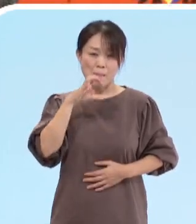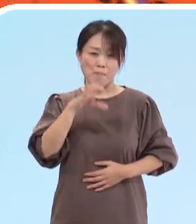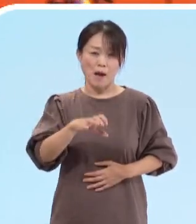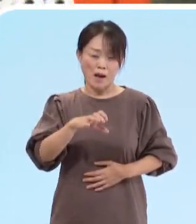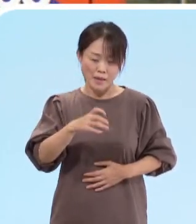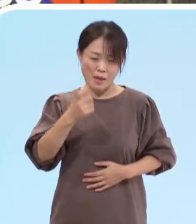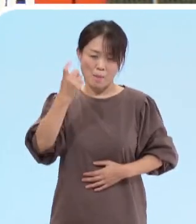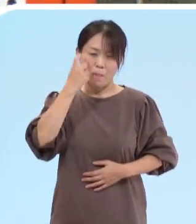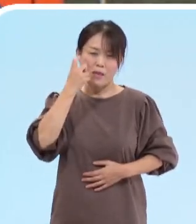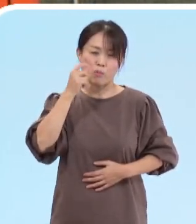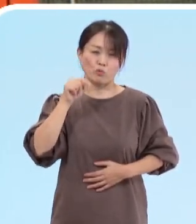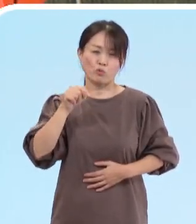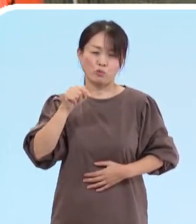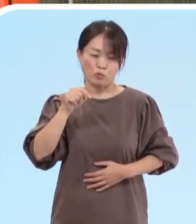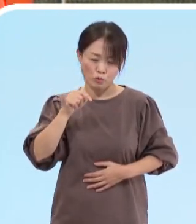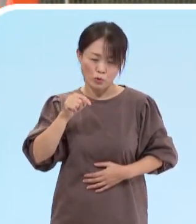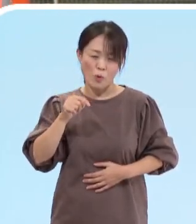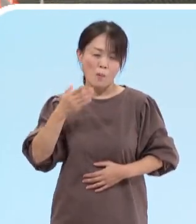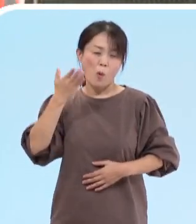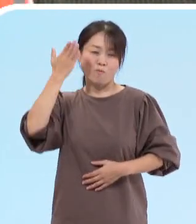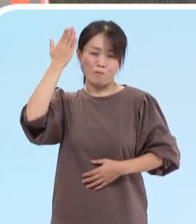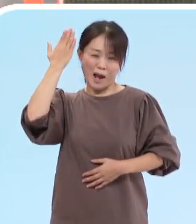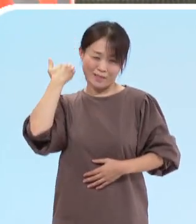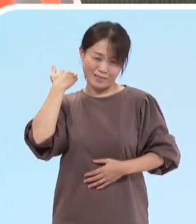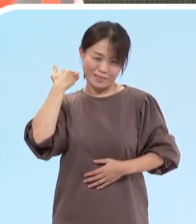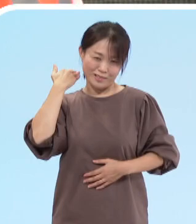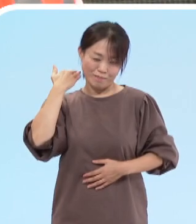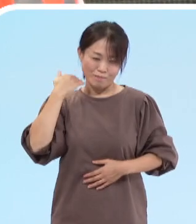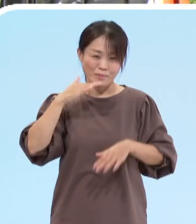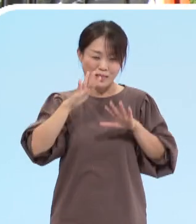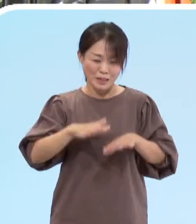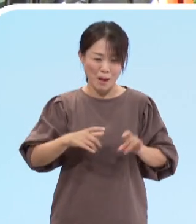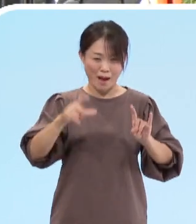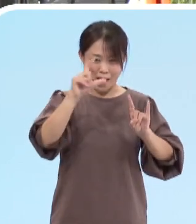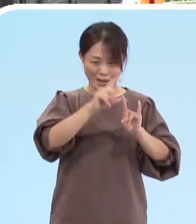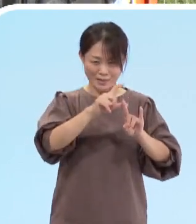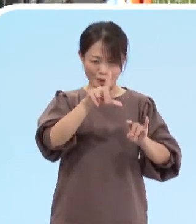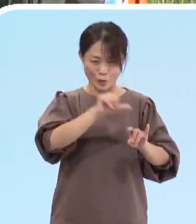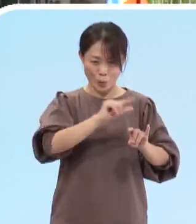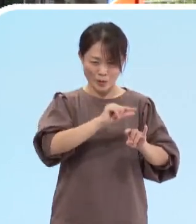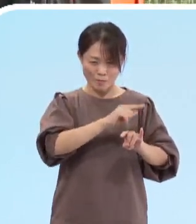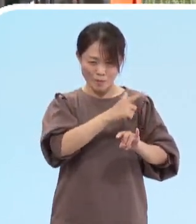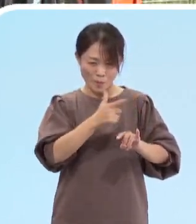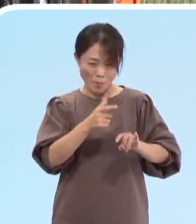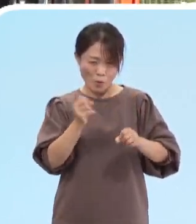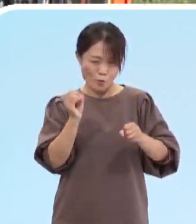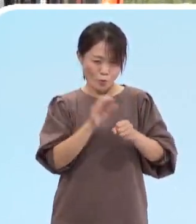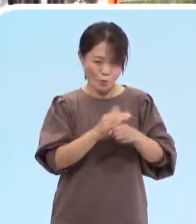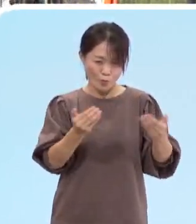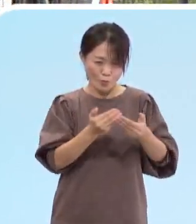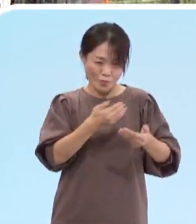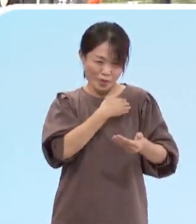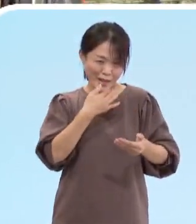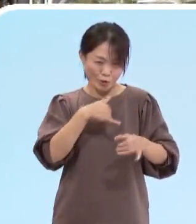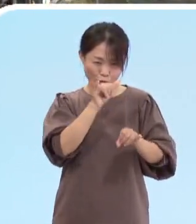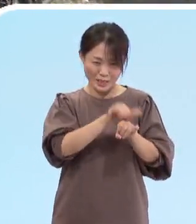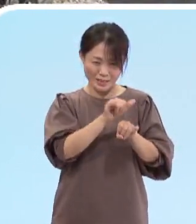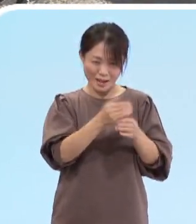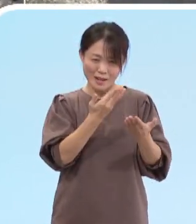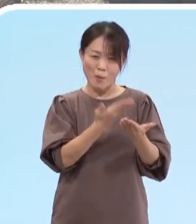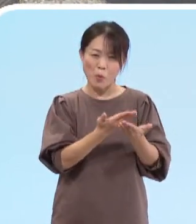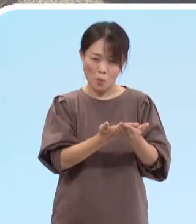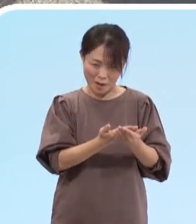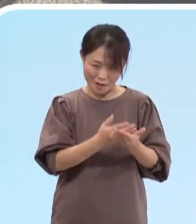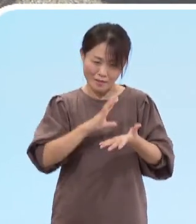現場で学んでいく時代は一昔前、 ICT 化に伴い新しい即戦力が求められています